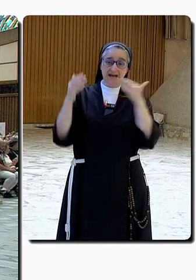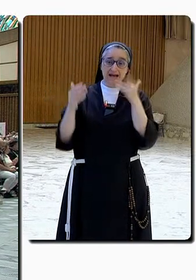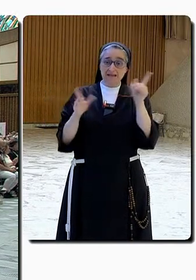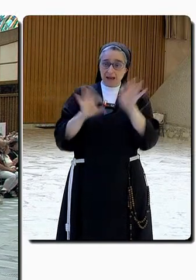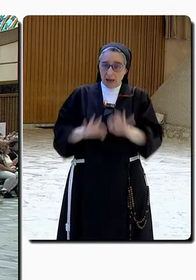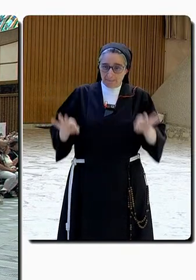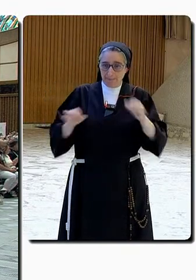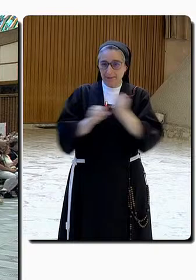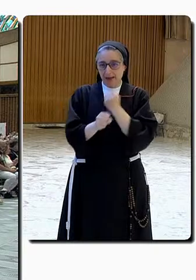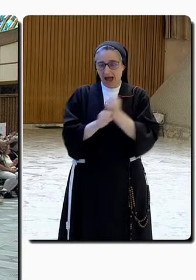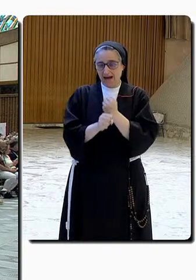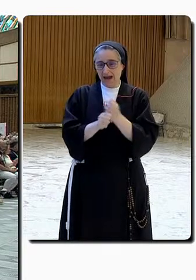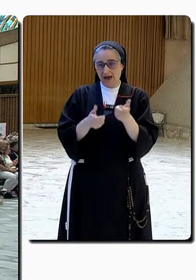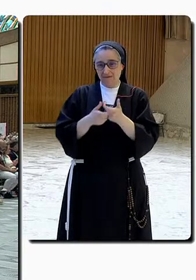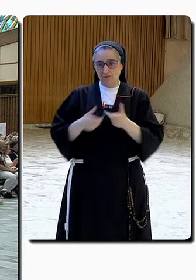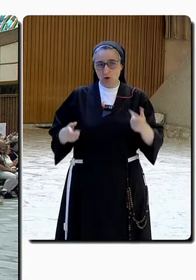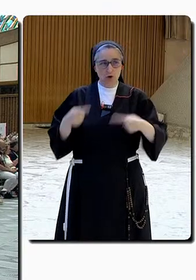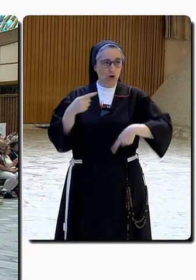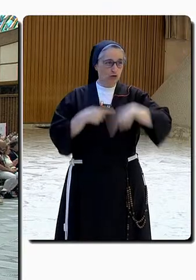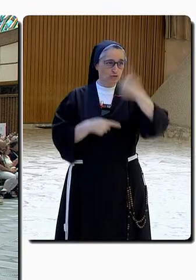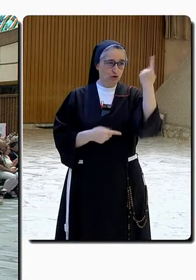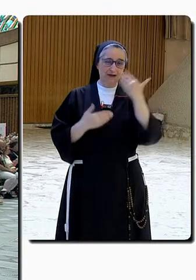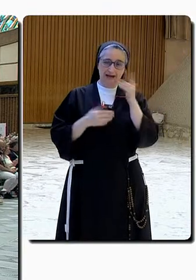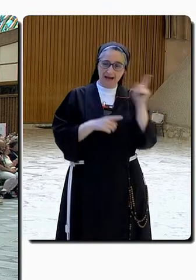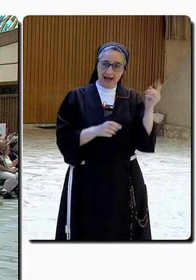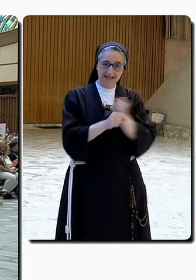moderazione di questo evento.